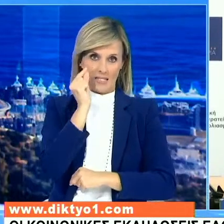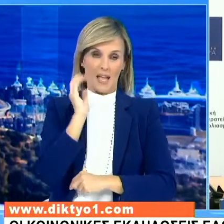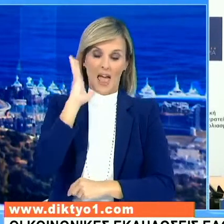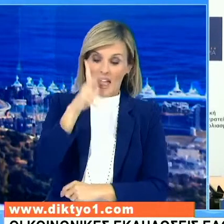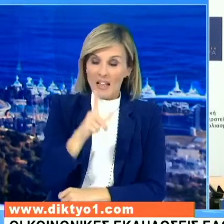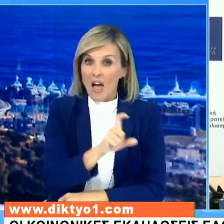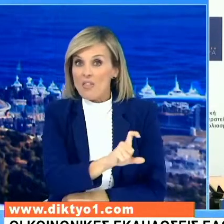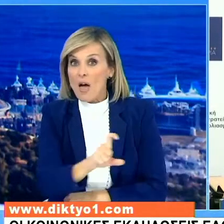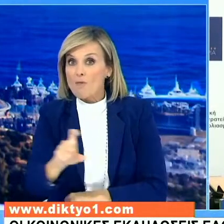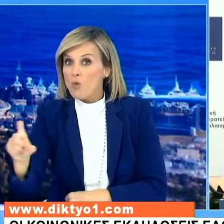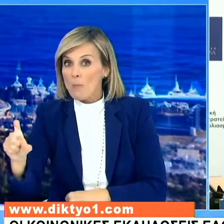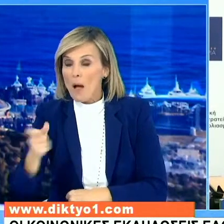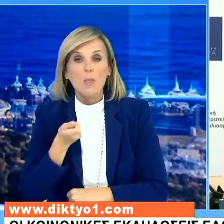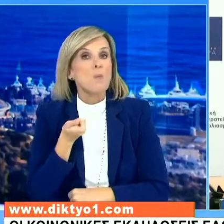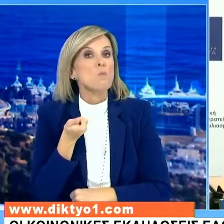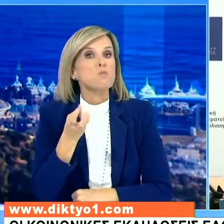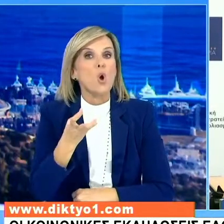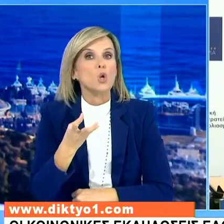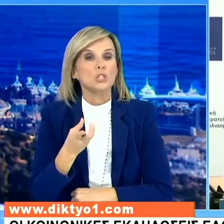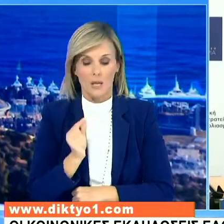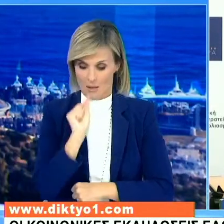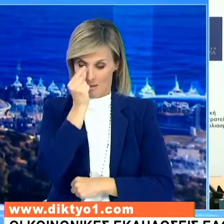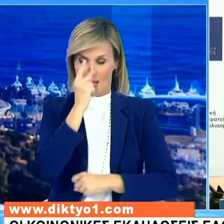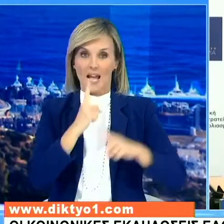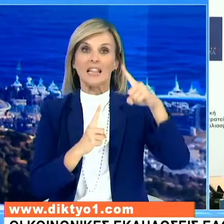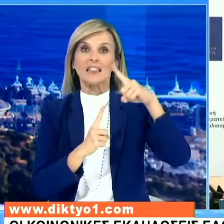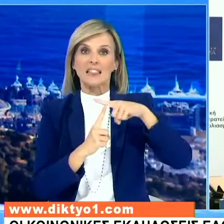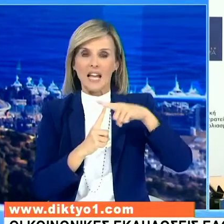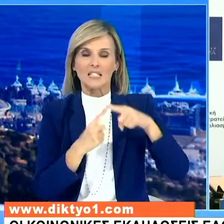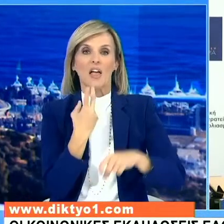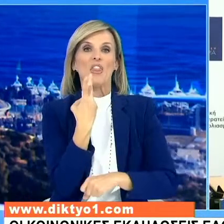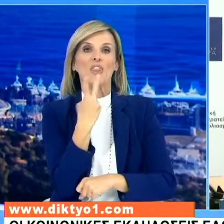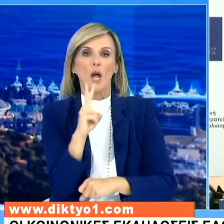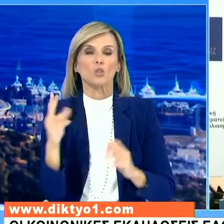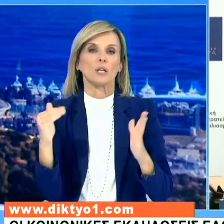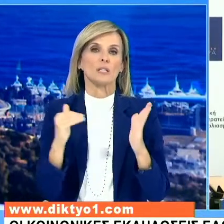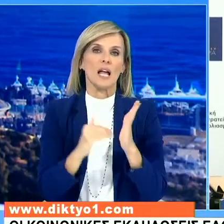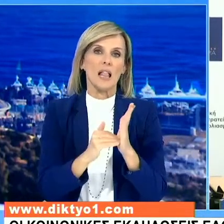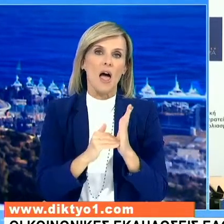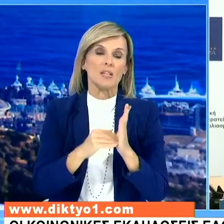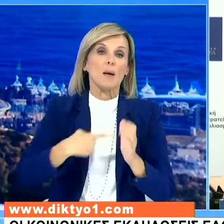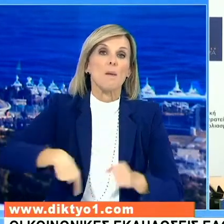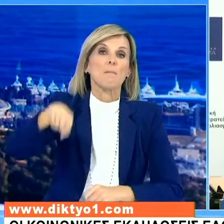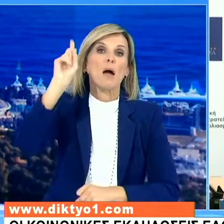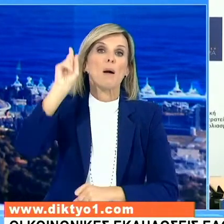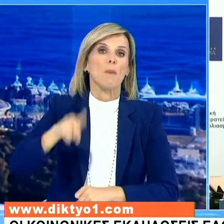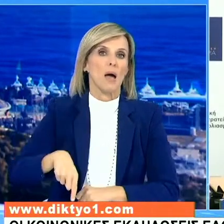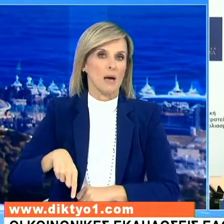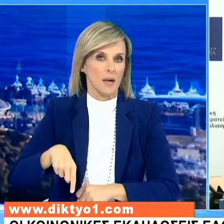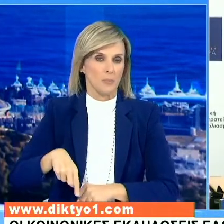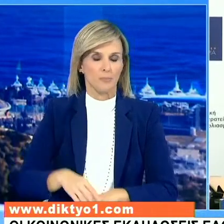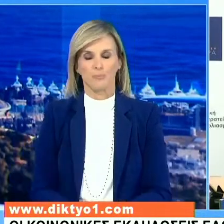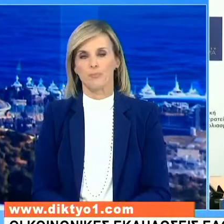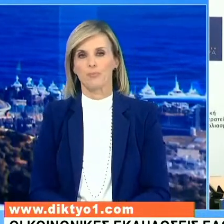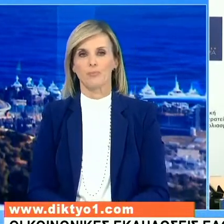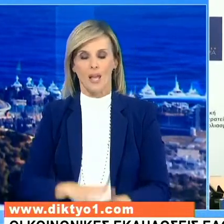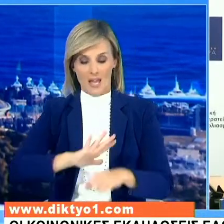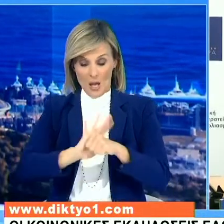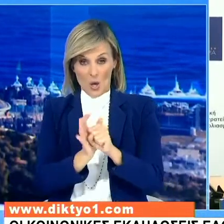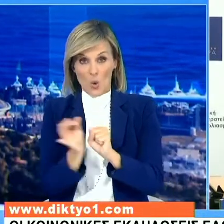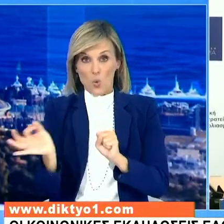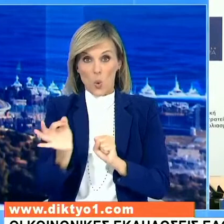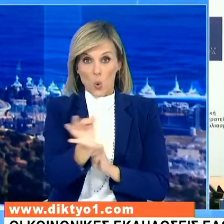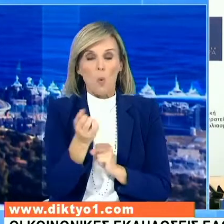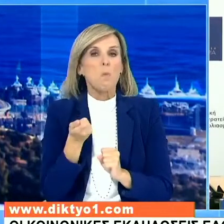σε δομές υγείας ξεπέρασε τις 200.000 την ημέρα. Ο δείκτης θετικότητας των εργαστηριακών τεστ